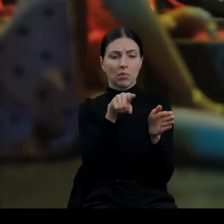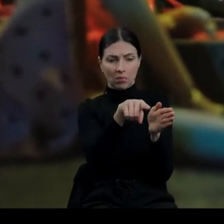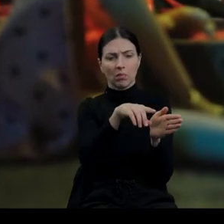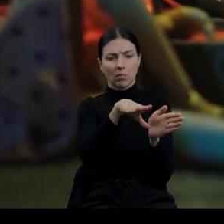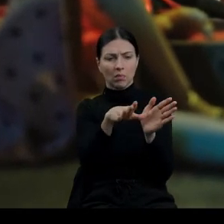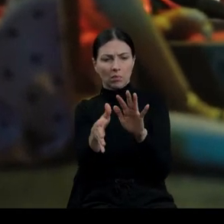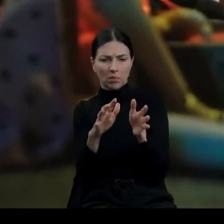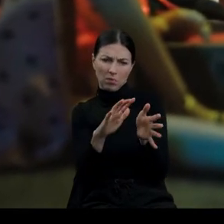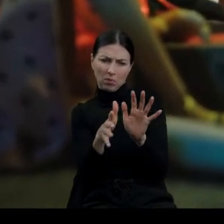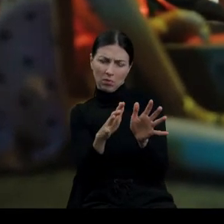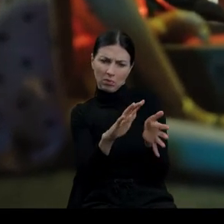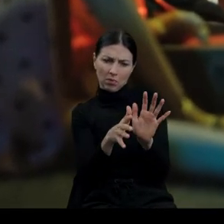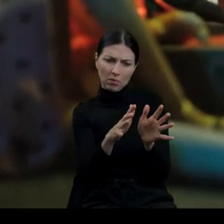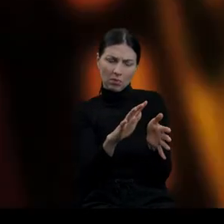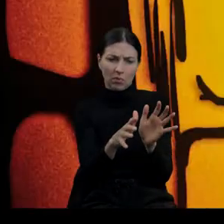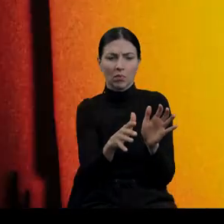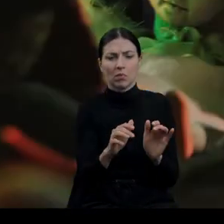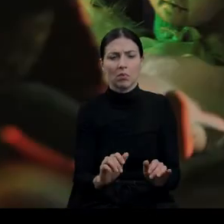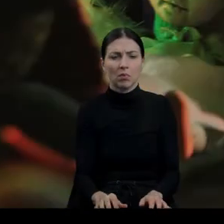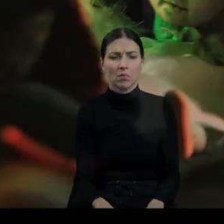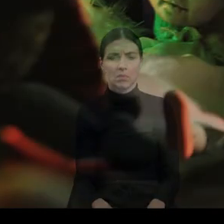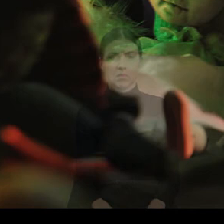użyciu narzędzi scenograficznych.